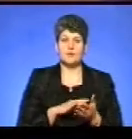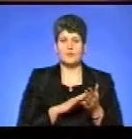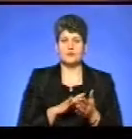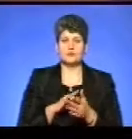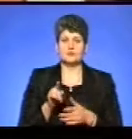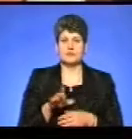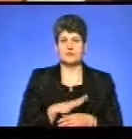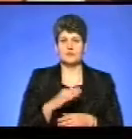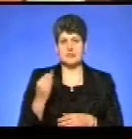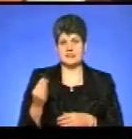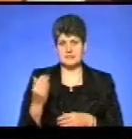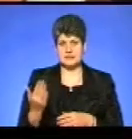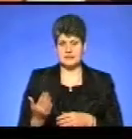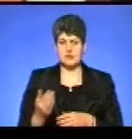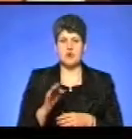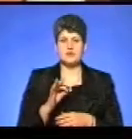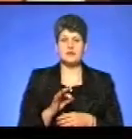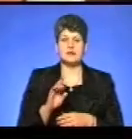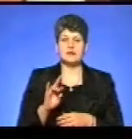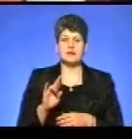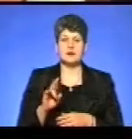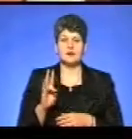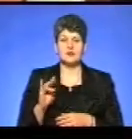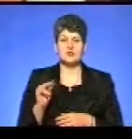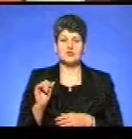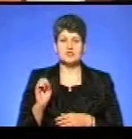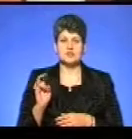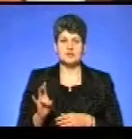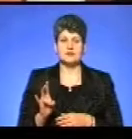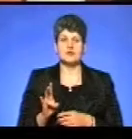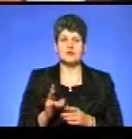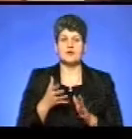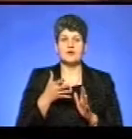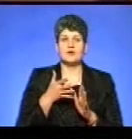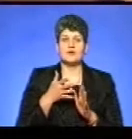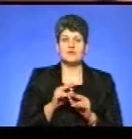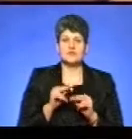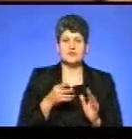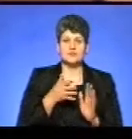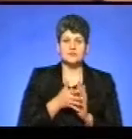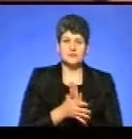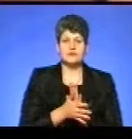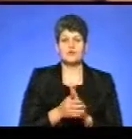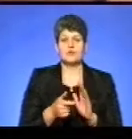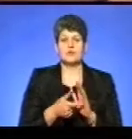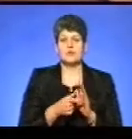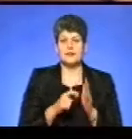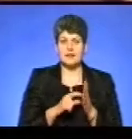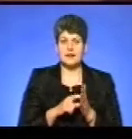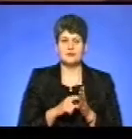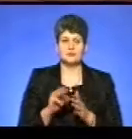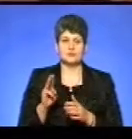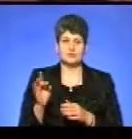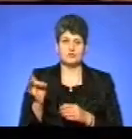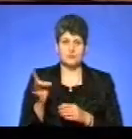були цікаві. Оксана Янчишина – учитель інклюзивного класу Цеценівської школи Шумського району, вперше бере участь у